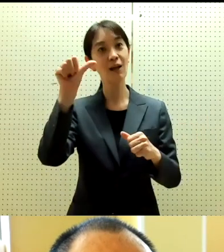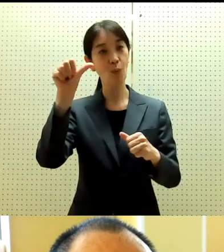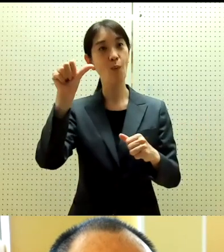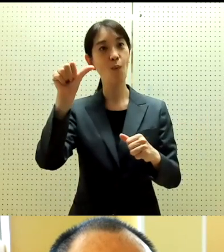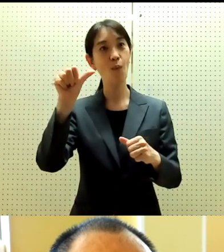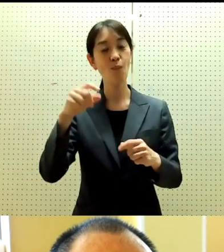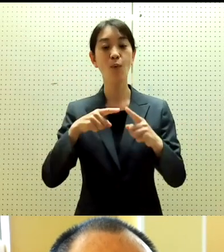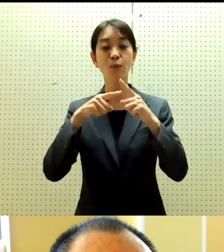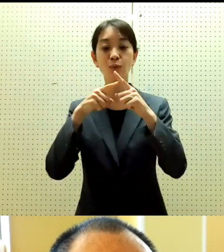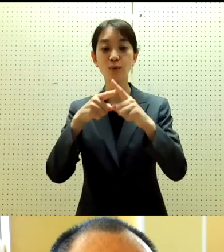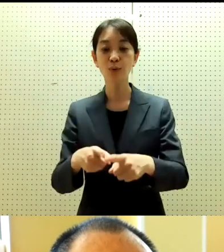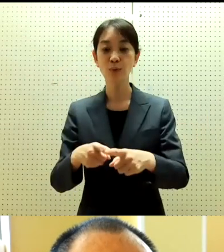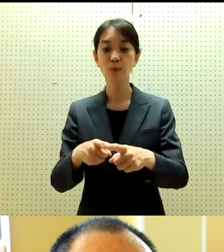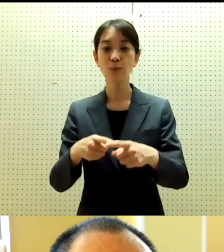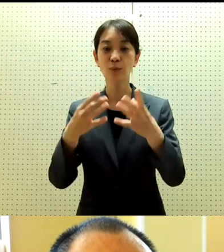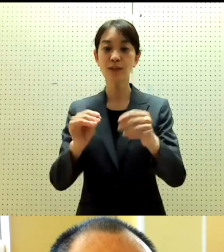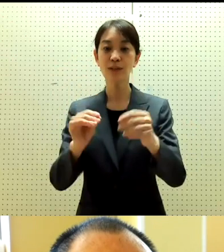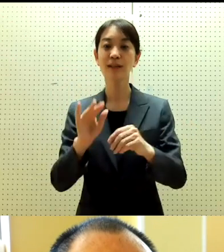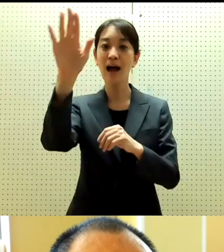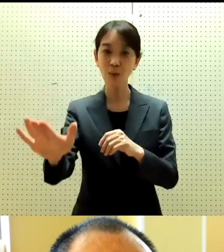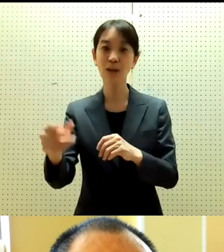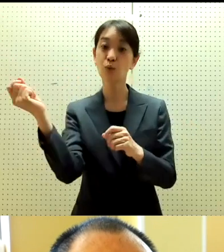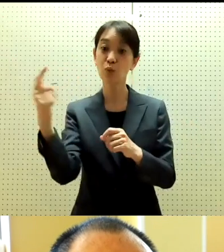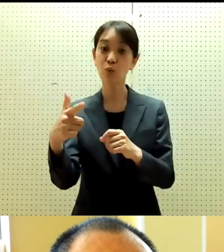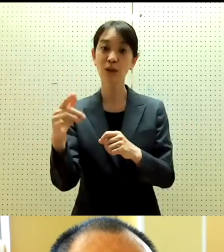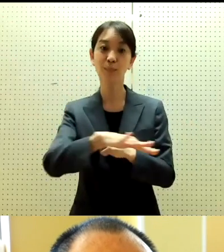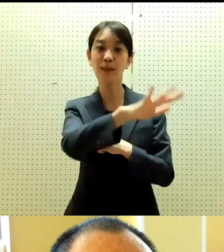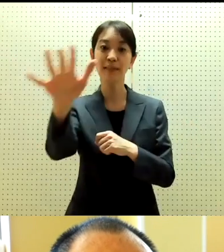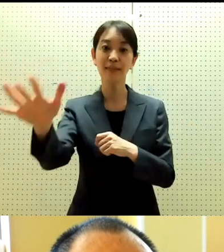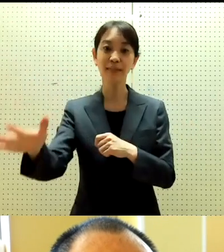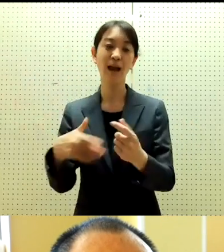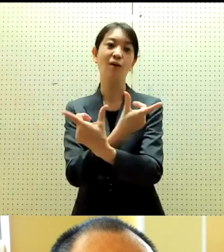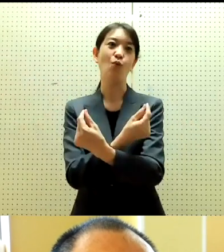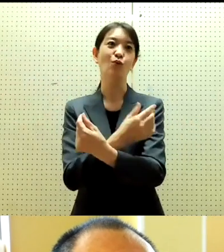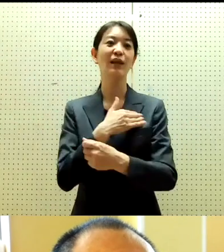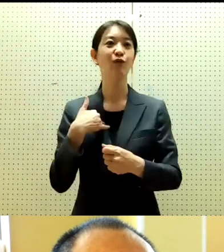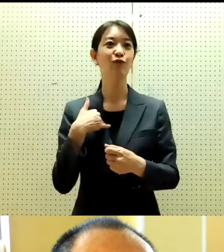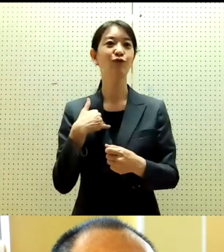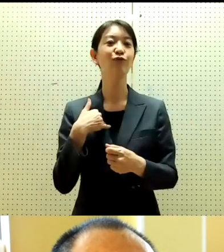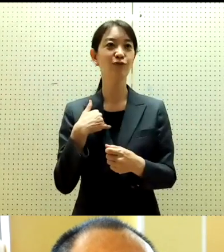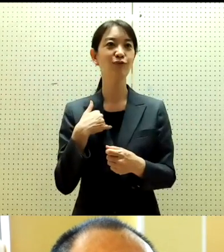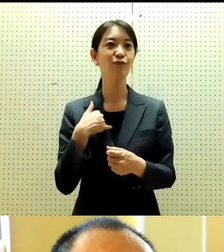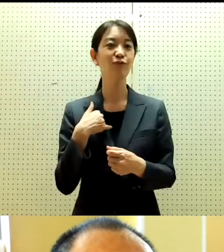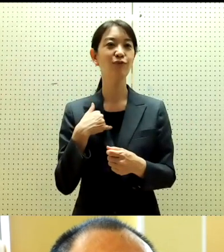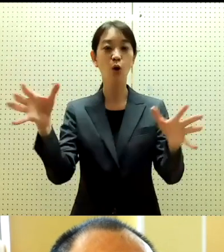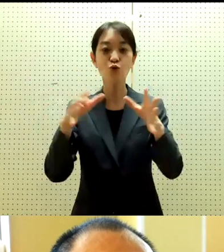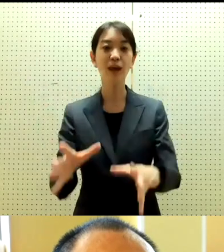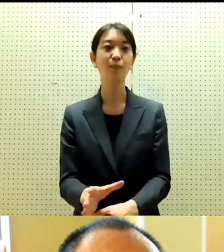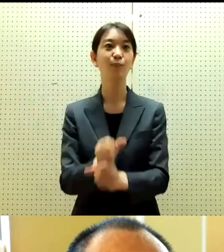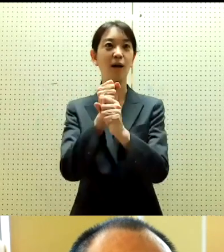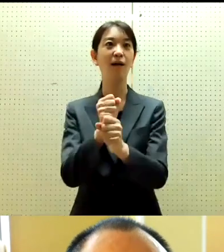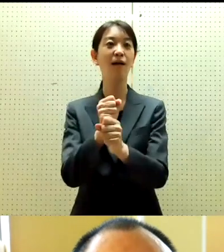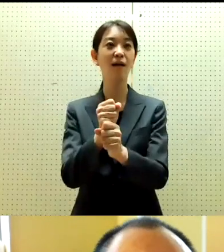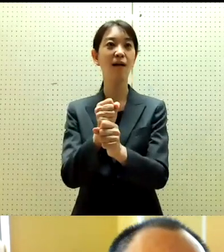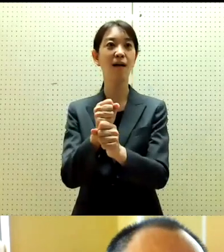した後にすぐにあの共有できる、まあ、自動的に集計してくれるのであの時間差が少ない状況